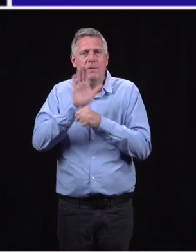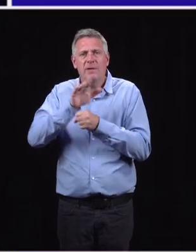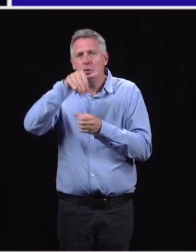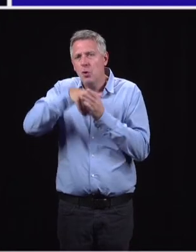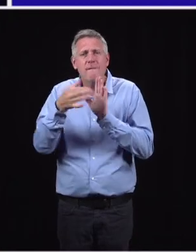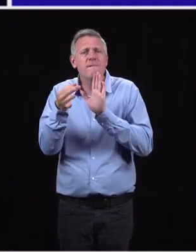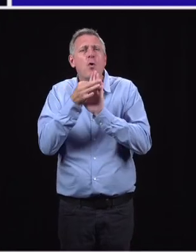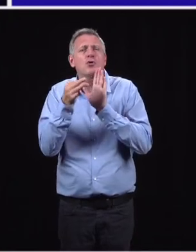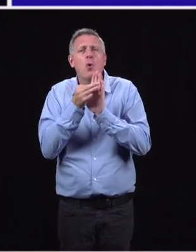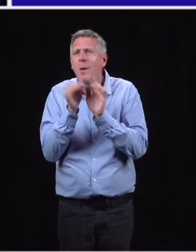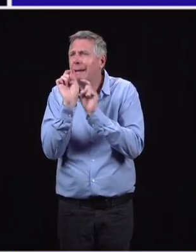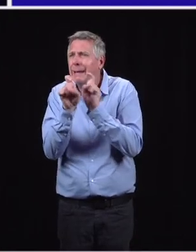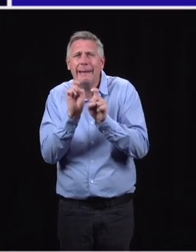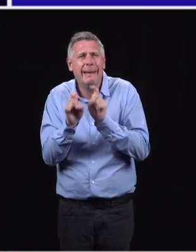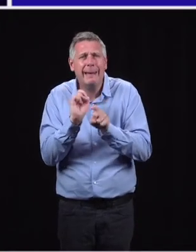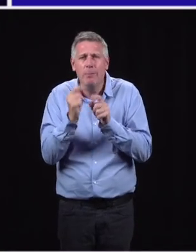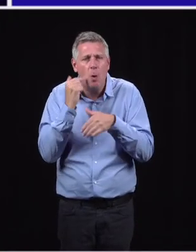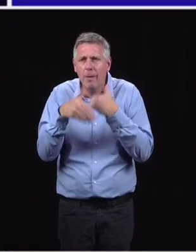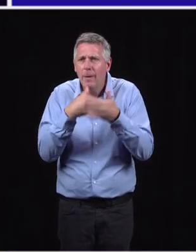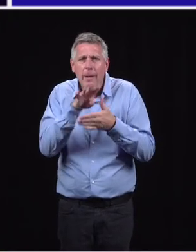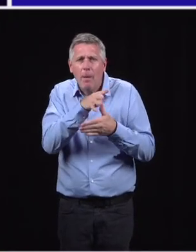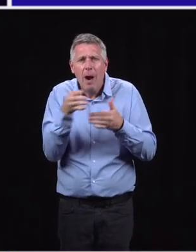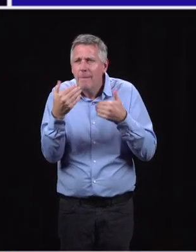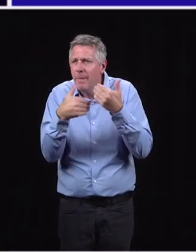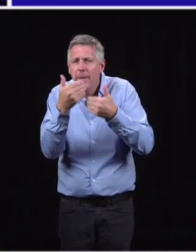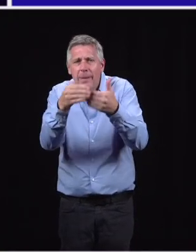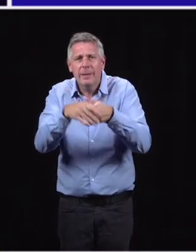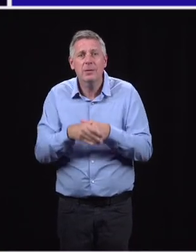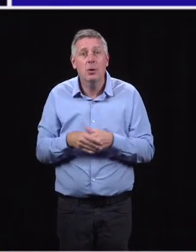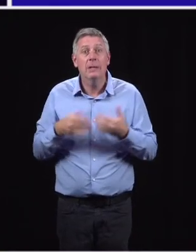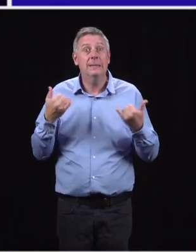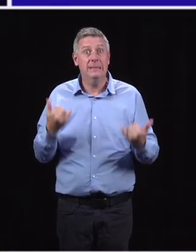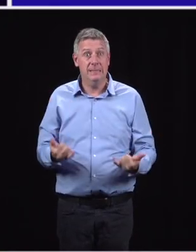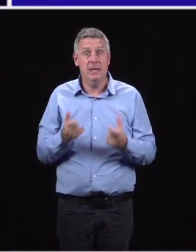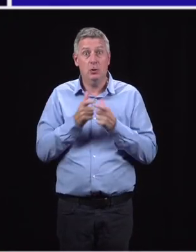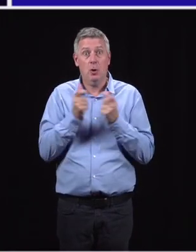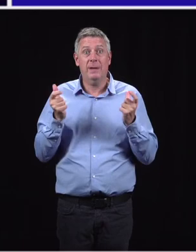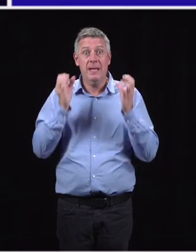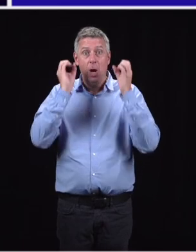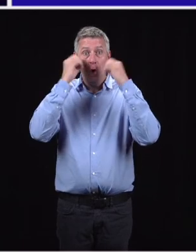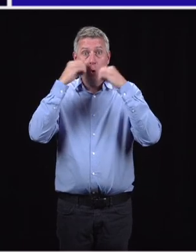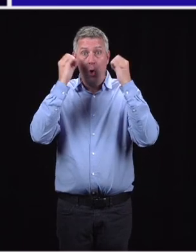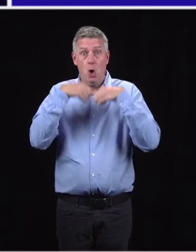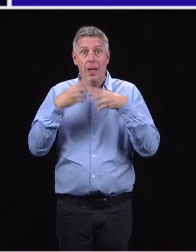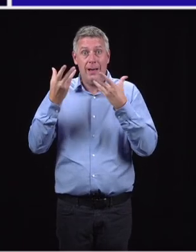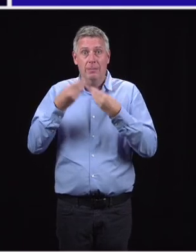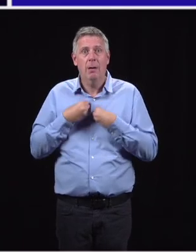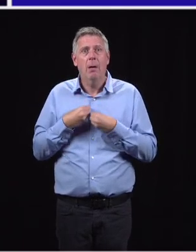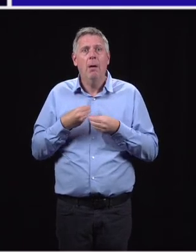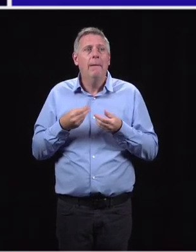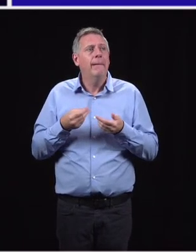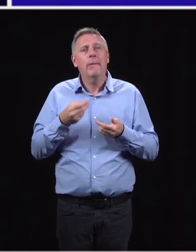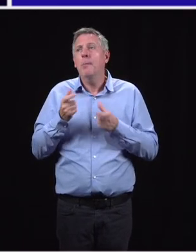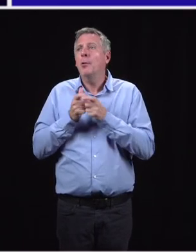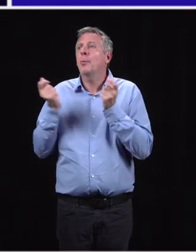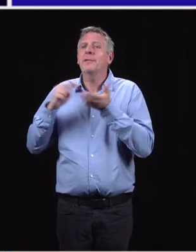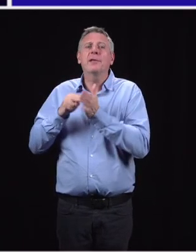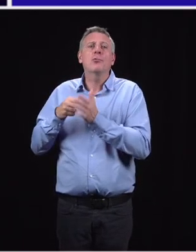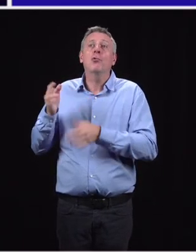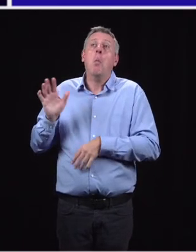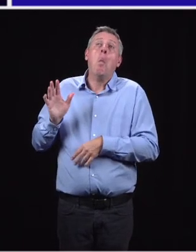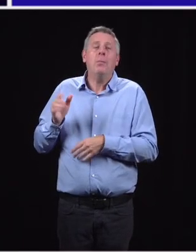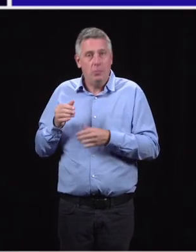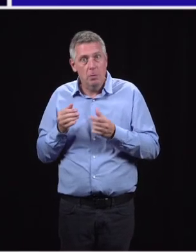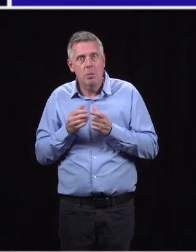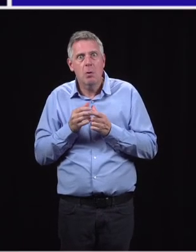fonctionnalités qu'elle a pour la suite on est accueilli chez Google pas n'importe quelle boîte TEC puisqu'on le sait aujourd'hui Google fait